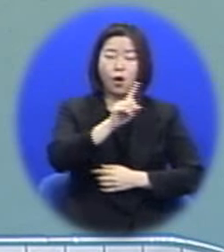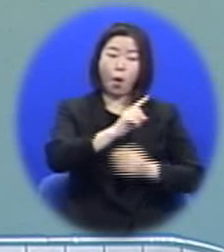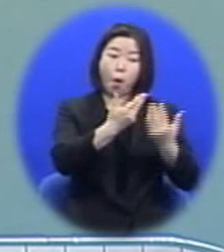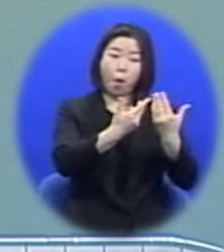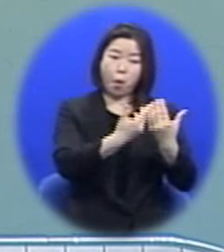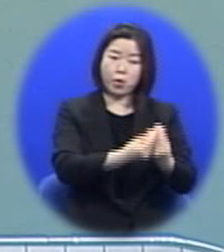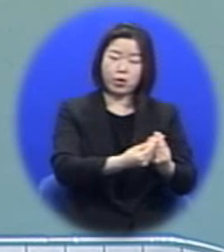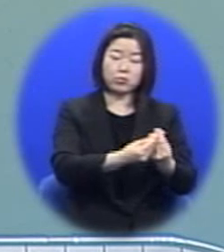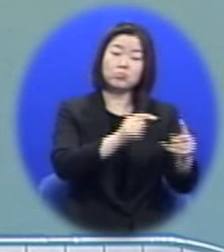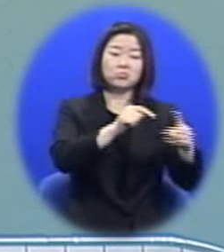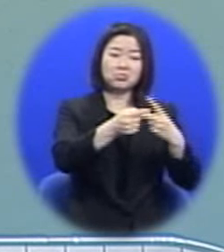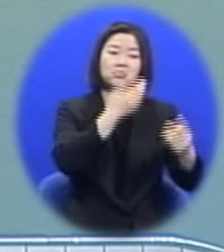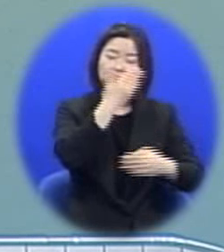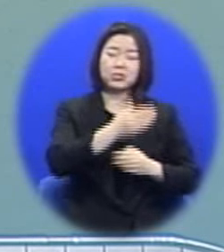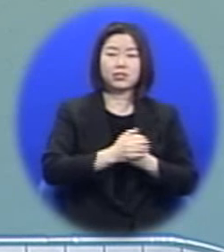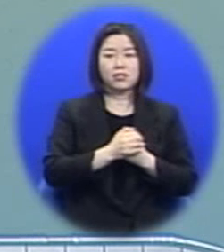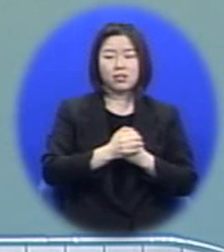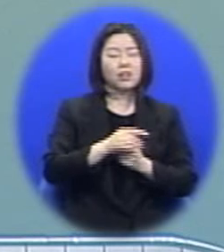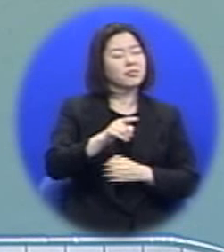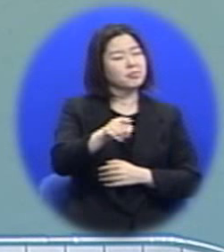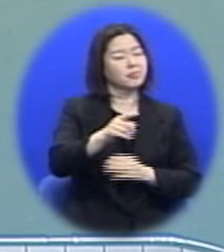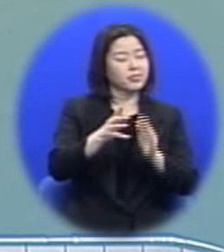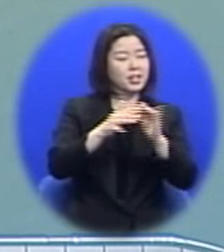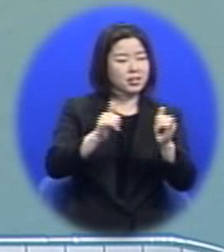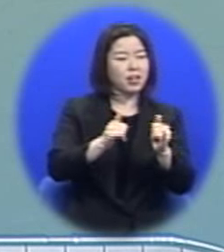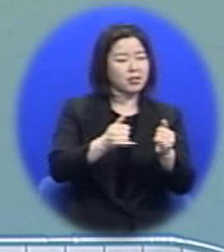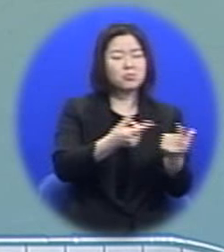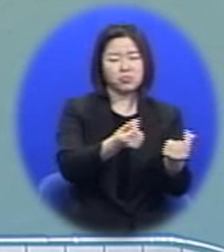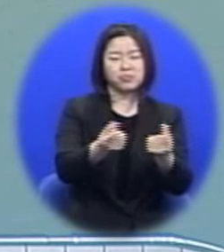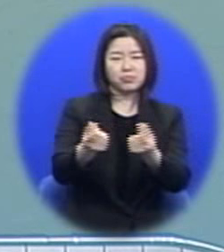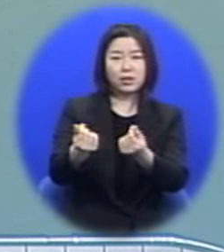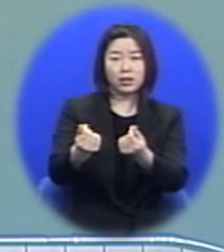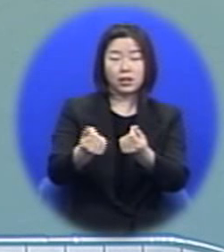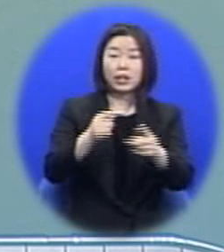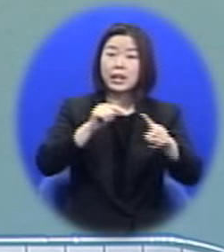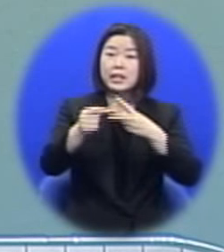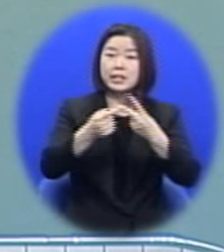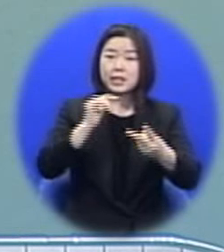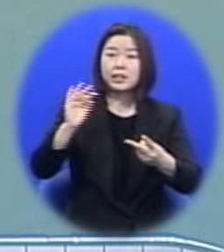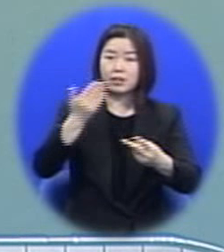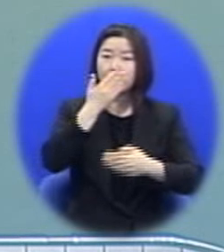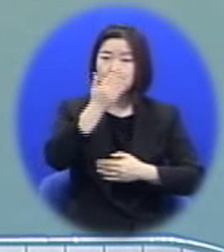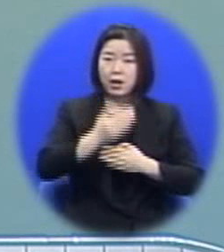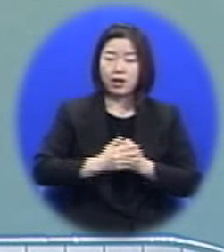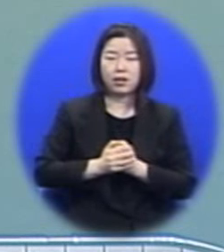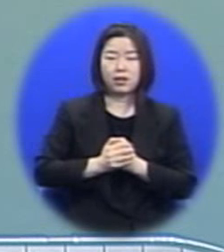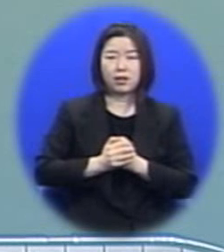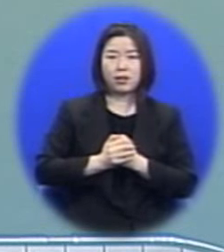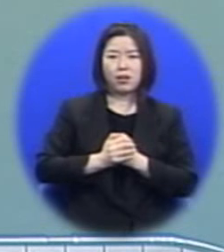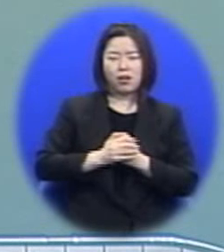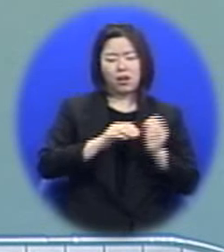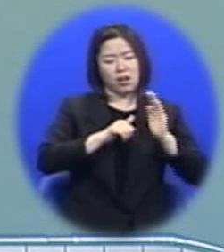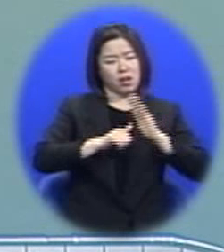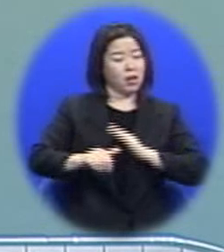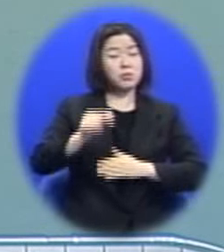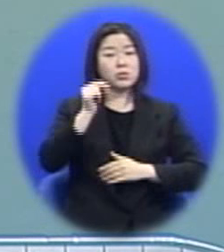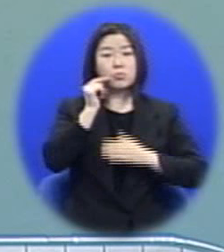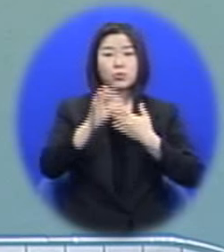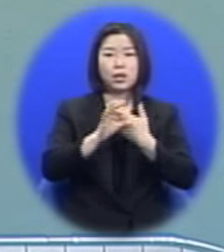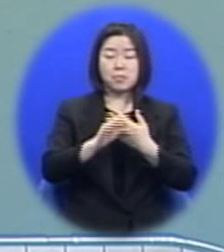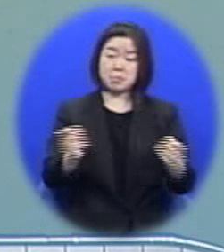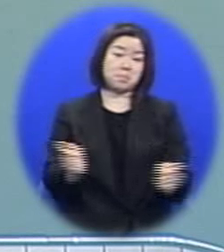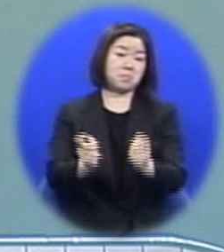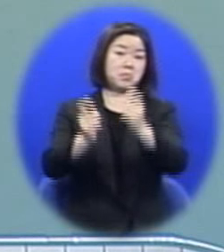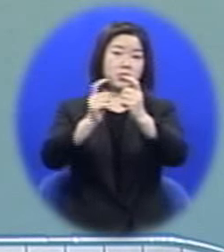그냥 이해가 됩니다. 사람은 다 그런 거지 뭐. 이해가 되면 되는 거죠. 못 견디겠으면 싸우기라도